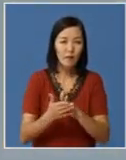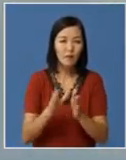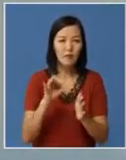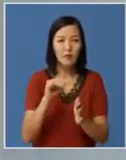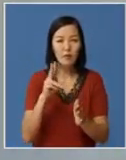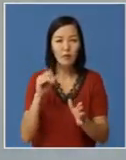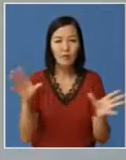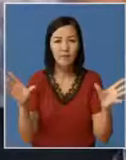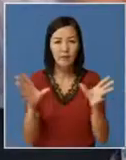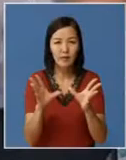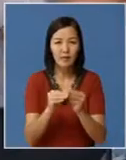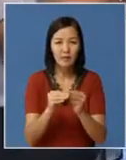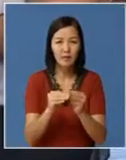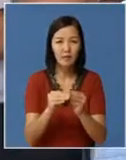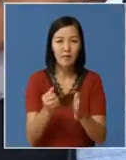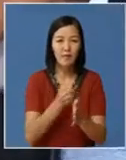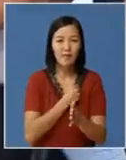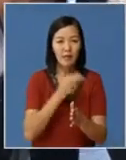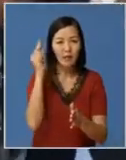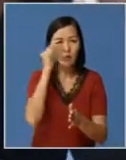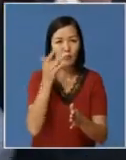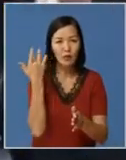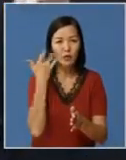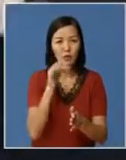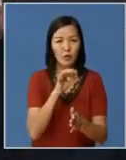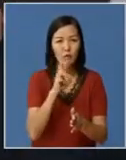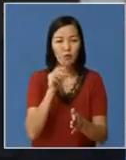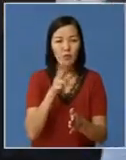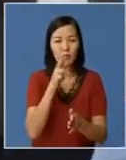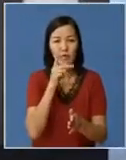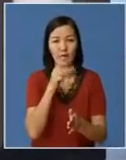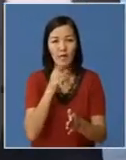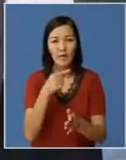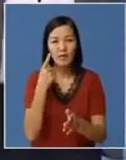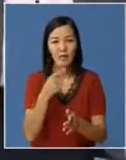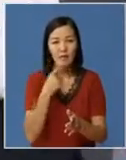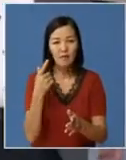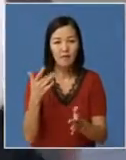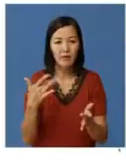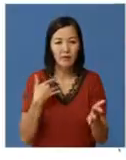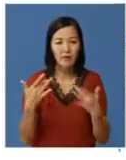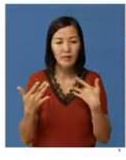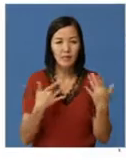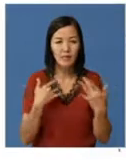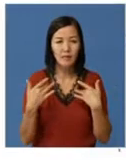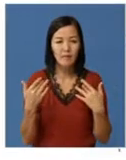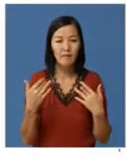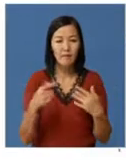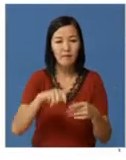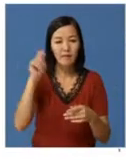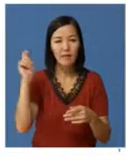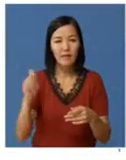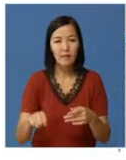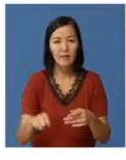о воссоединении из-за совместных военных учений США и Южной Кореи, назвав их репетицией войны. Об этом сообщило